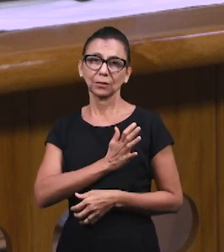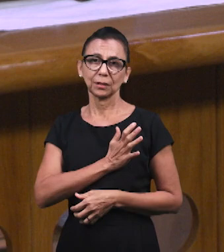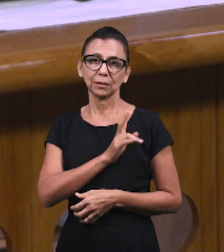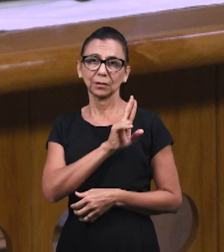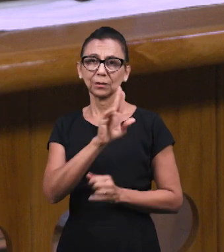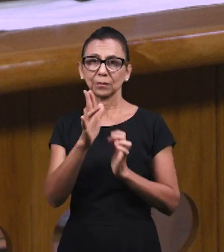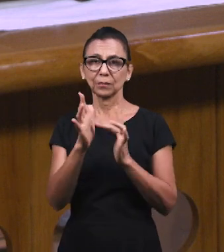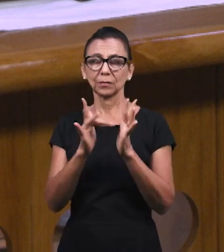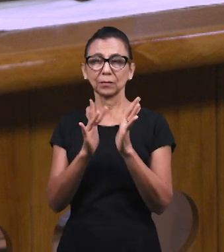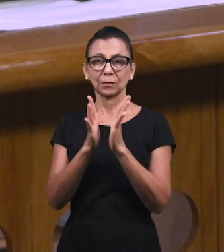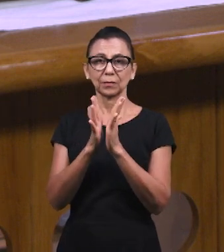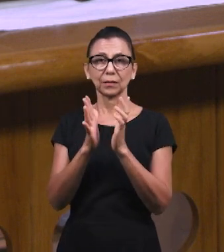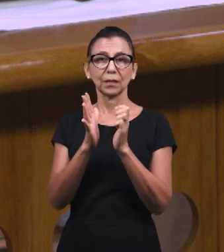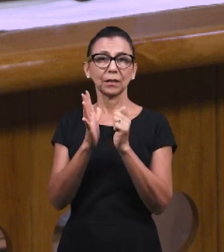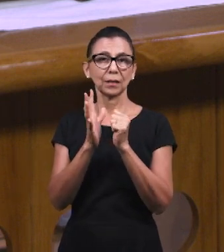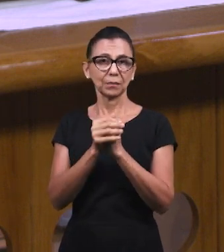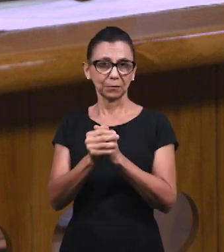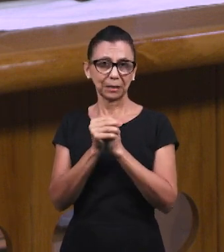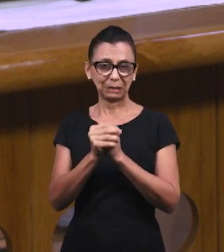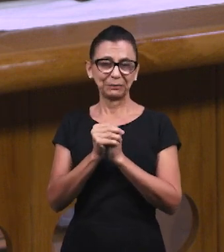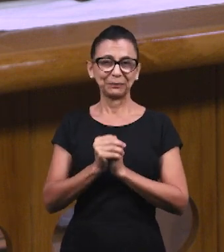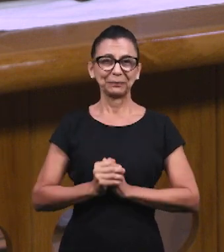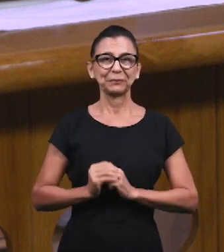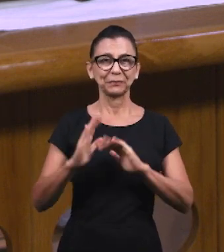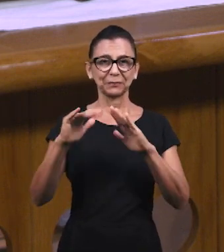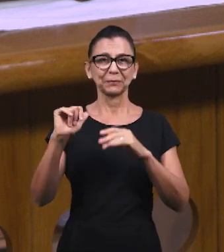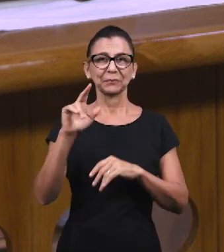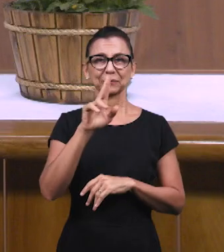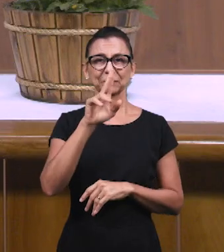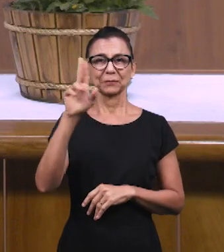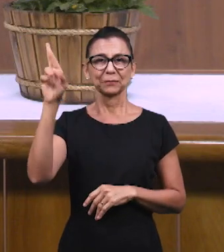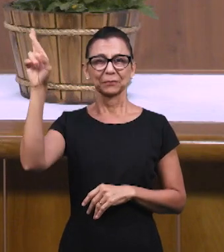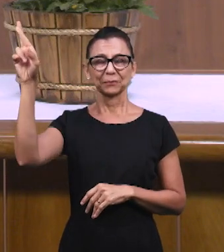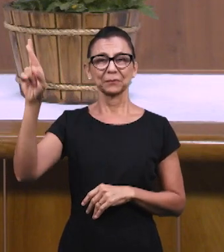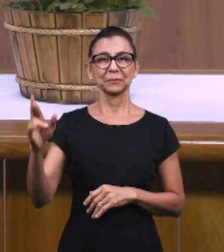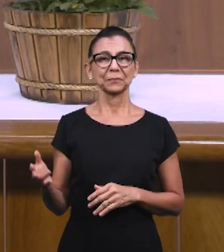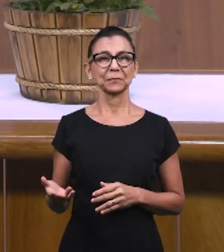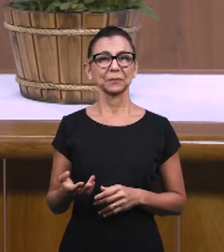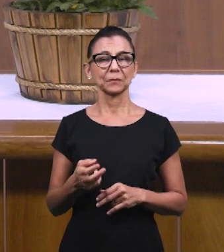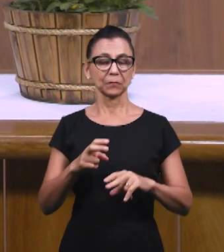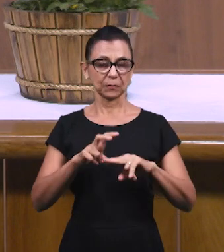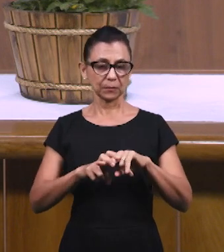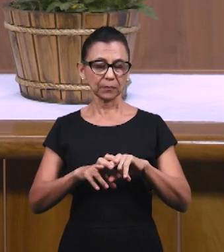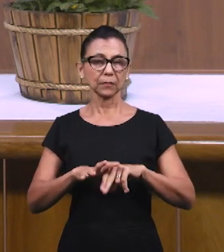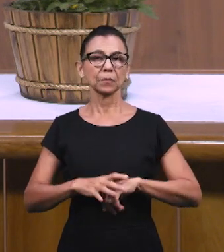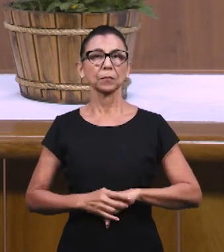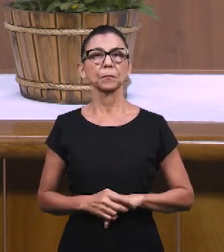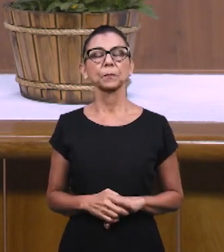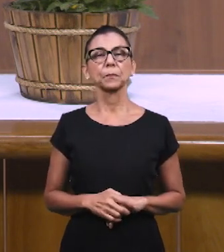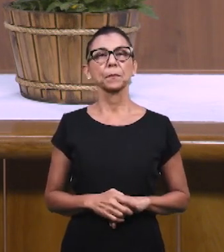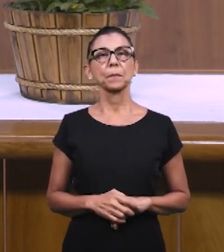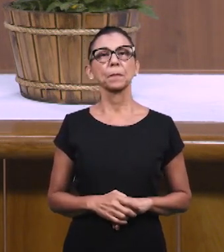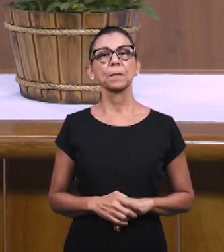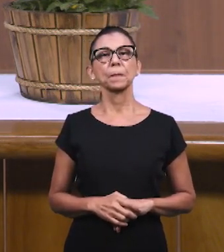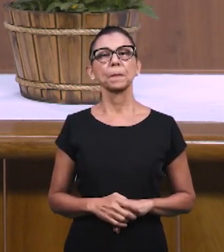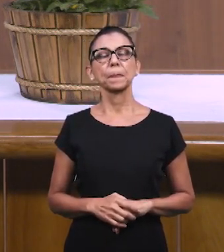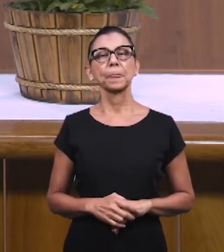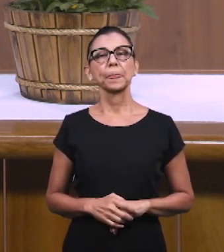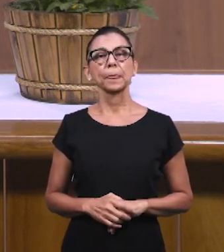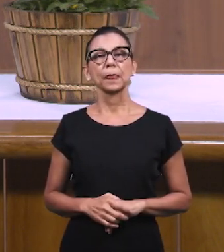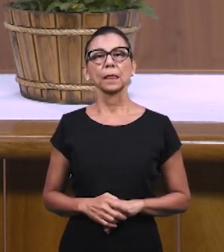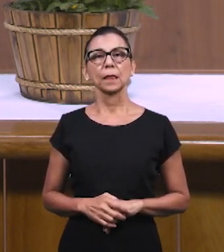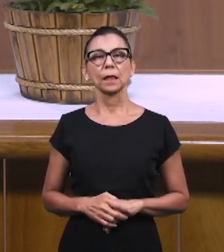faisons au nom du Seigneur Jésus. Amen. Amen. Loué soit Dieu. Les frères et sœurs peuvent s'asseoir. Et nous